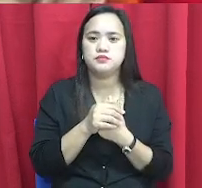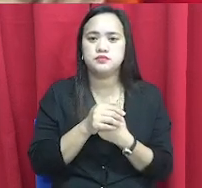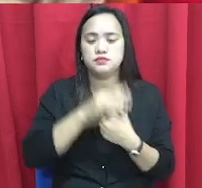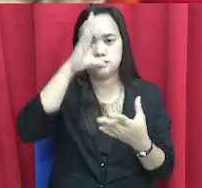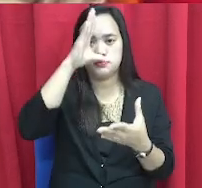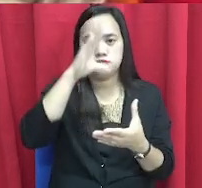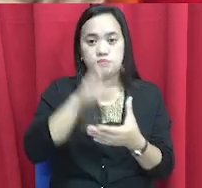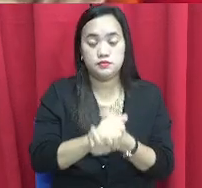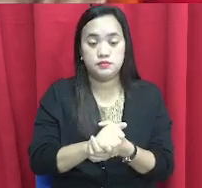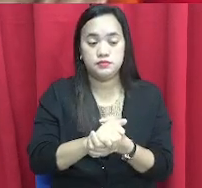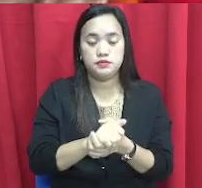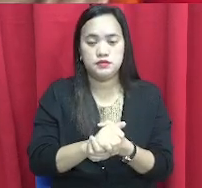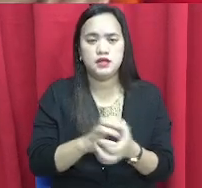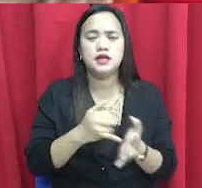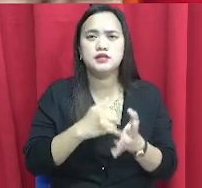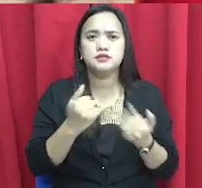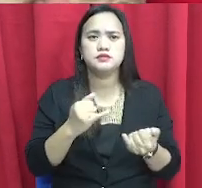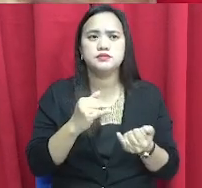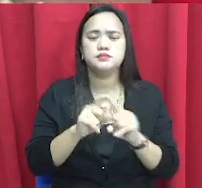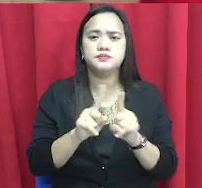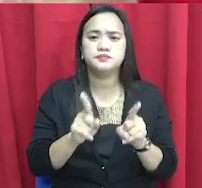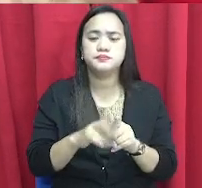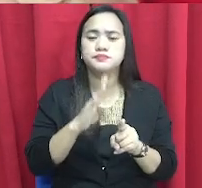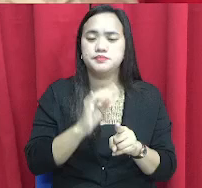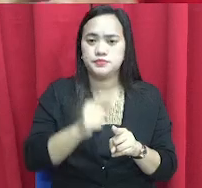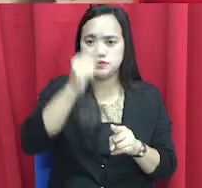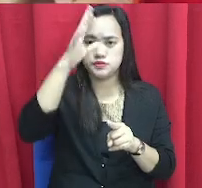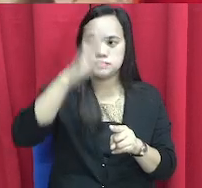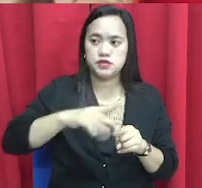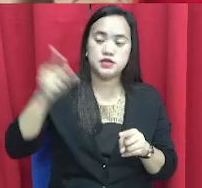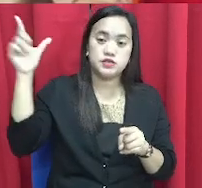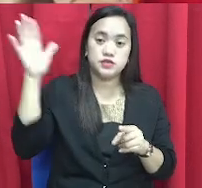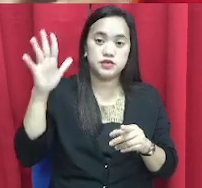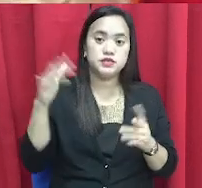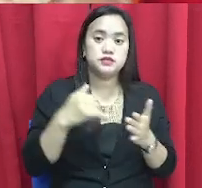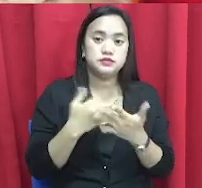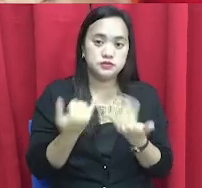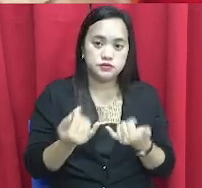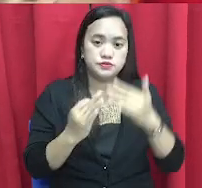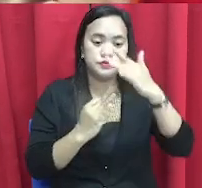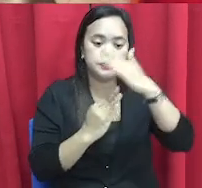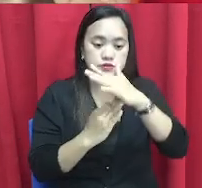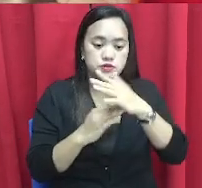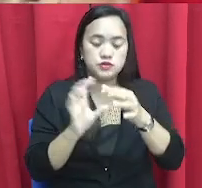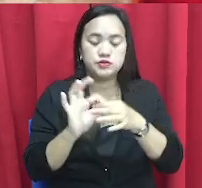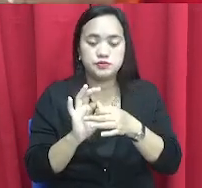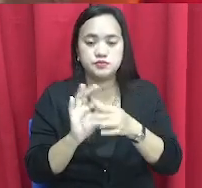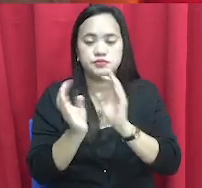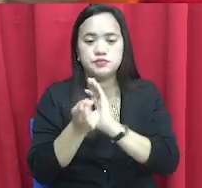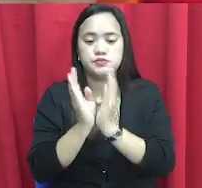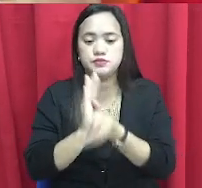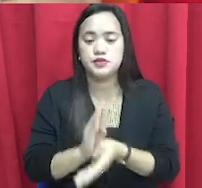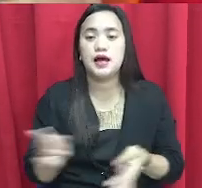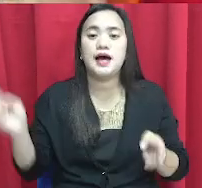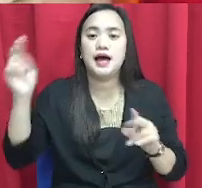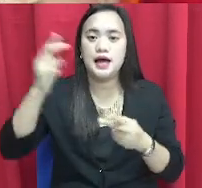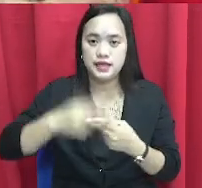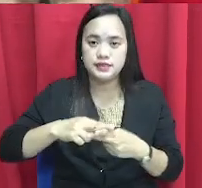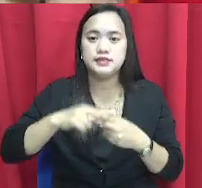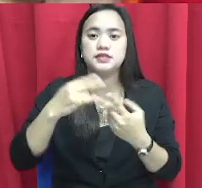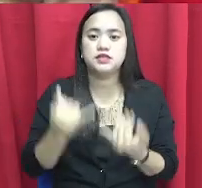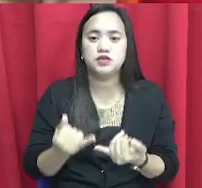pamilya ay sa biye ng panginoon ang naging pundasyon ng aking pagpapamilya at hanggang ngayon sa